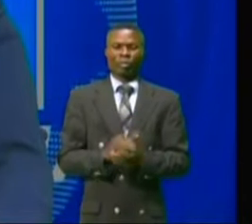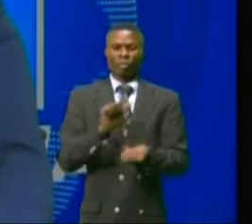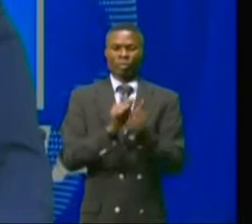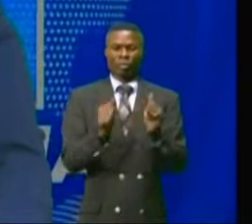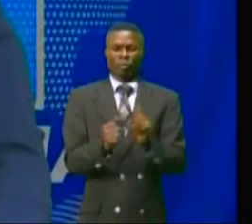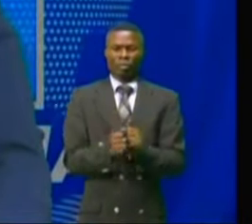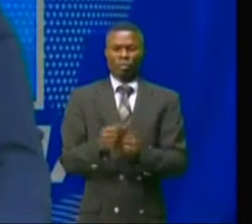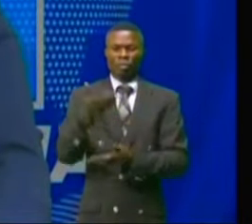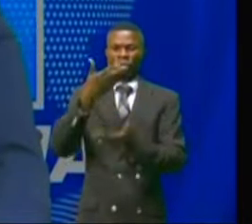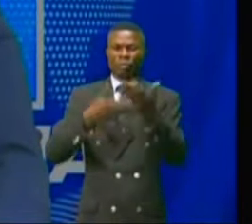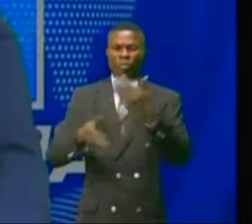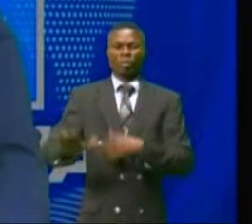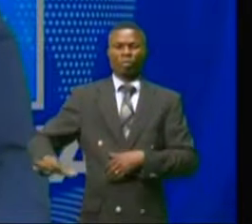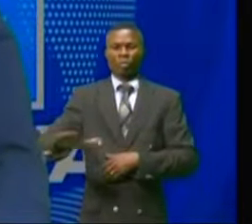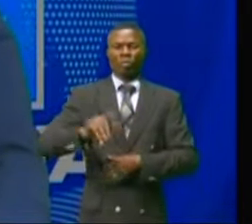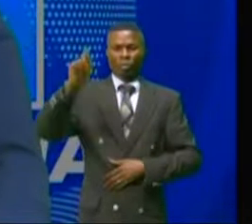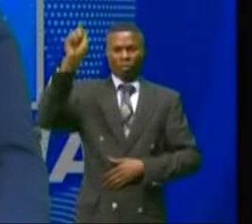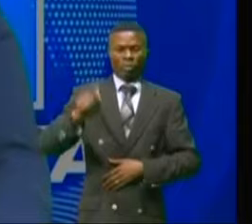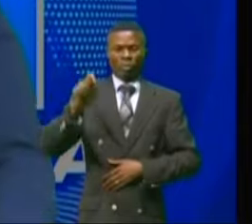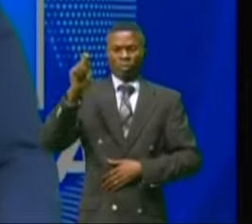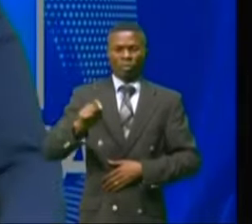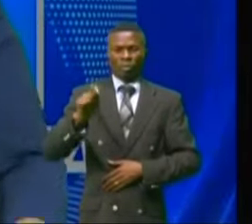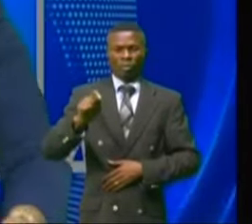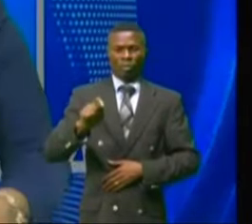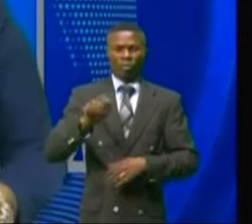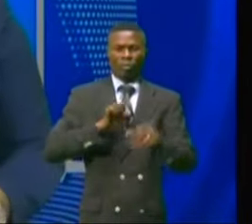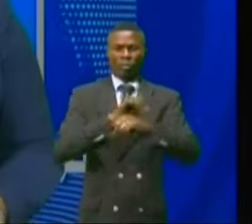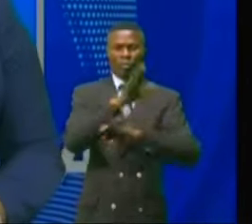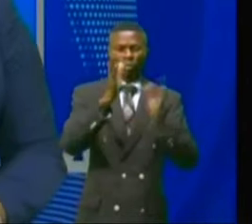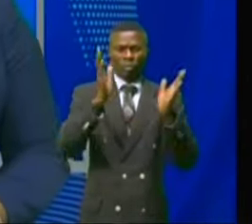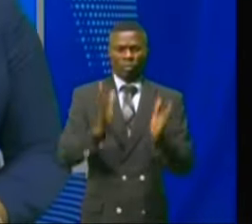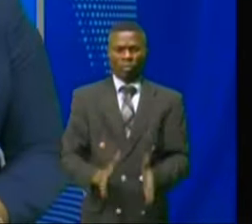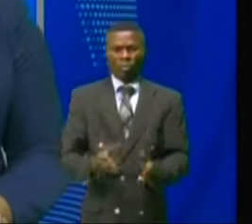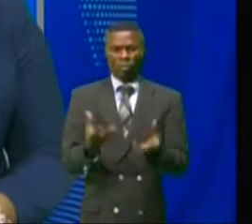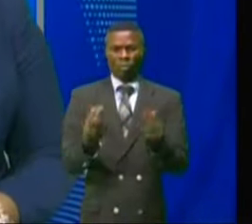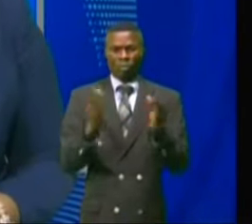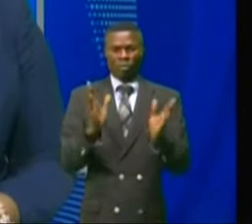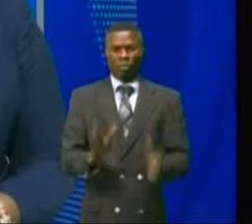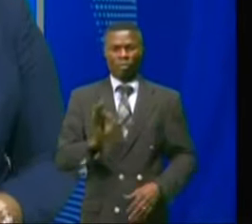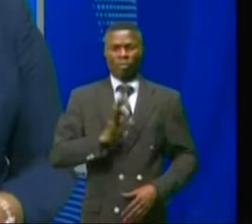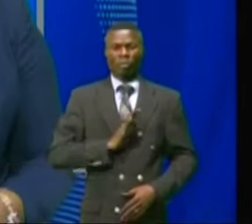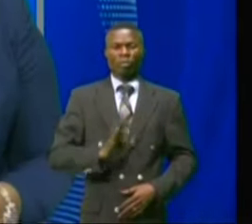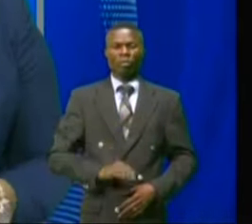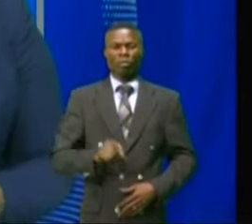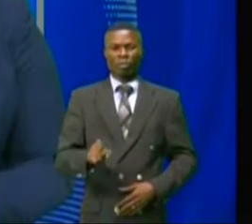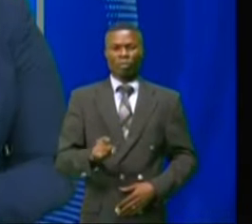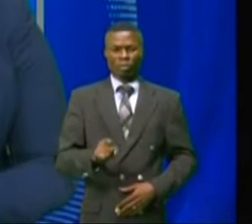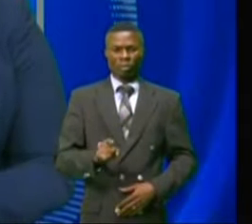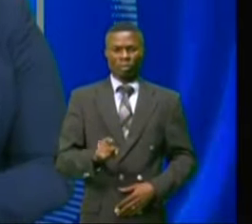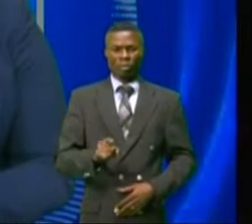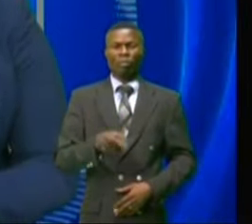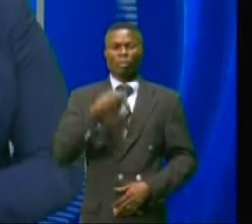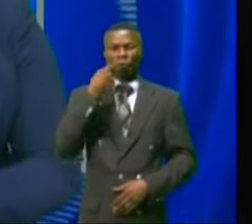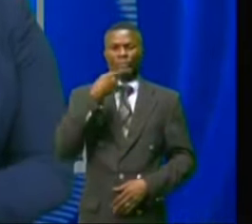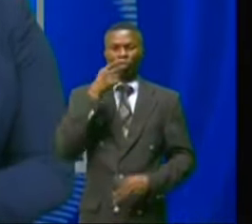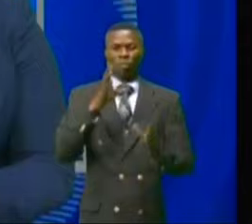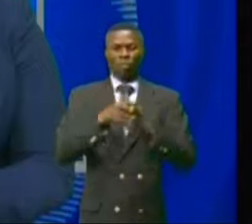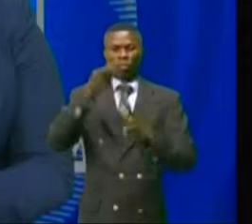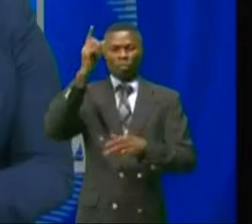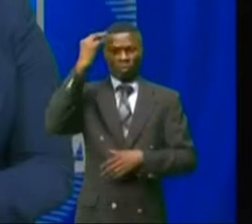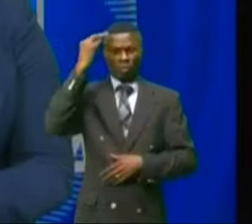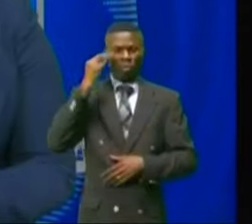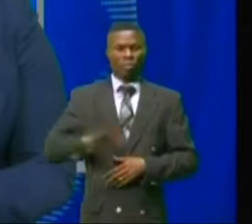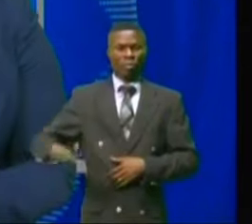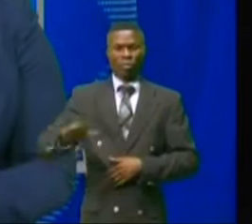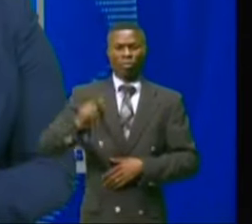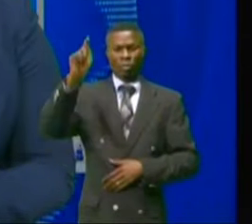Processus de transition au Tchad, Didier Manzenga, envoyé spécial du facilitateur Félix Tshisekedi, a pris langue avec le Premier ministre